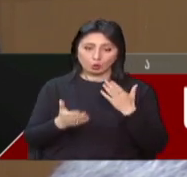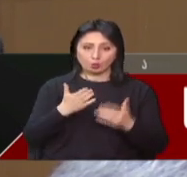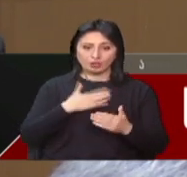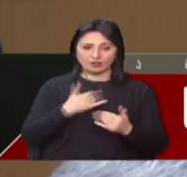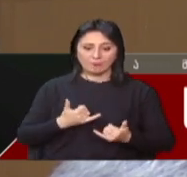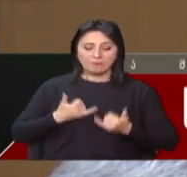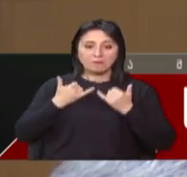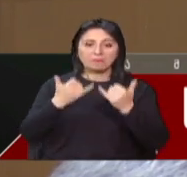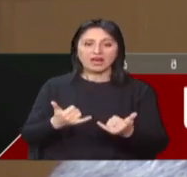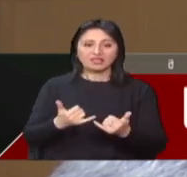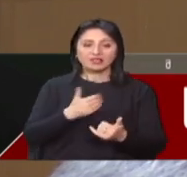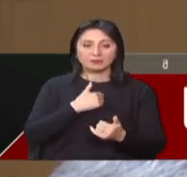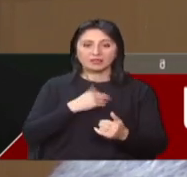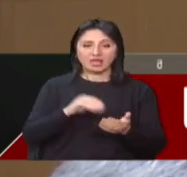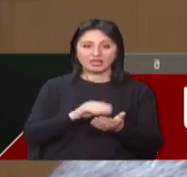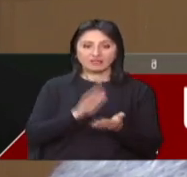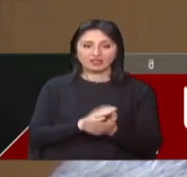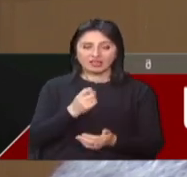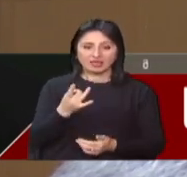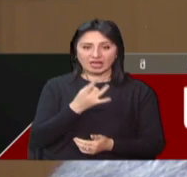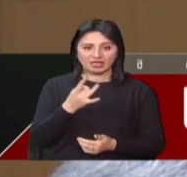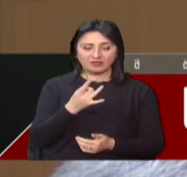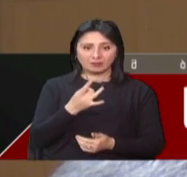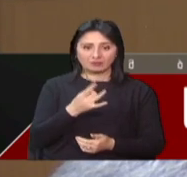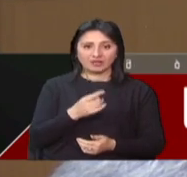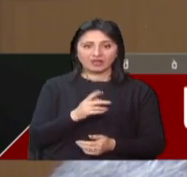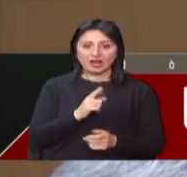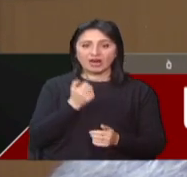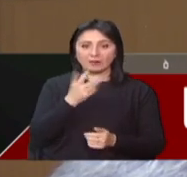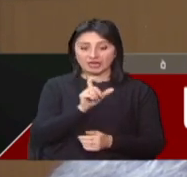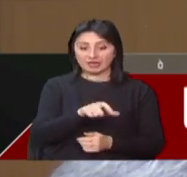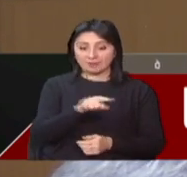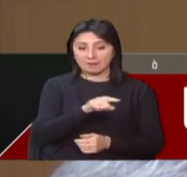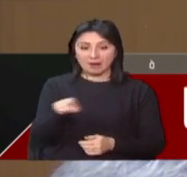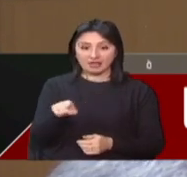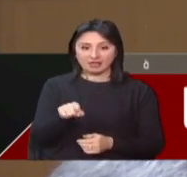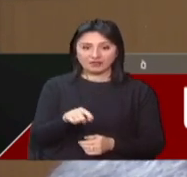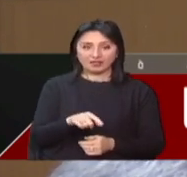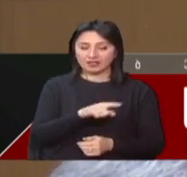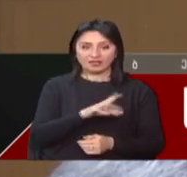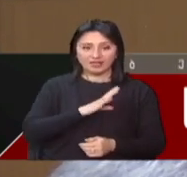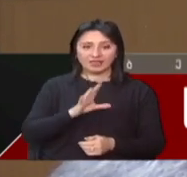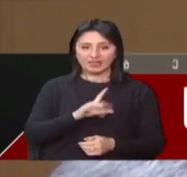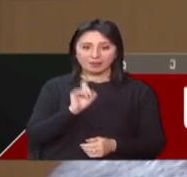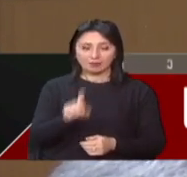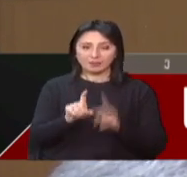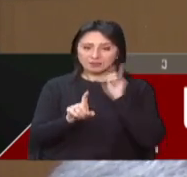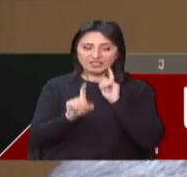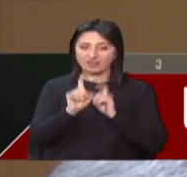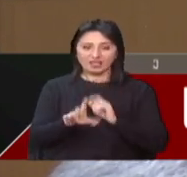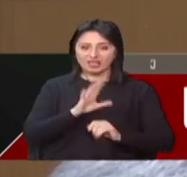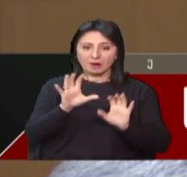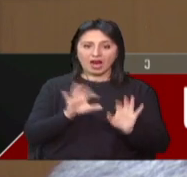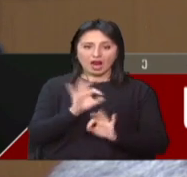ჩემი პატივისცემა მინდა დავაფიქსირო კიდევ ერთხელ, რამდენადაც მათ არ გამოიყენეს წვარე ღილაკი